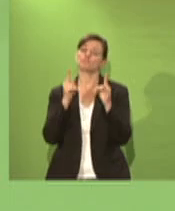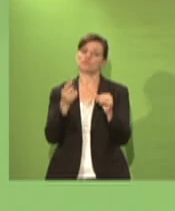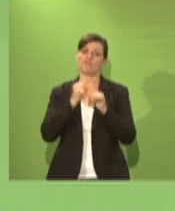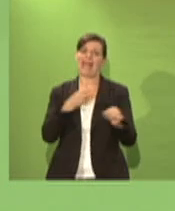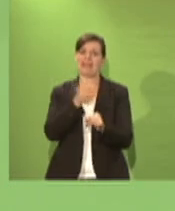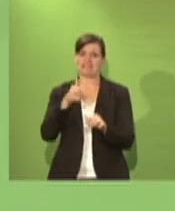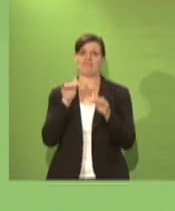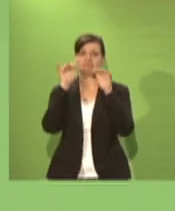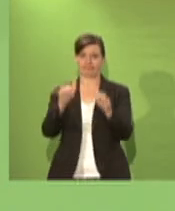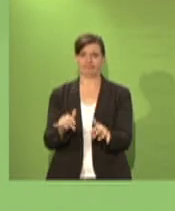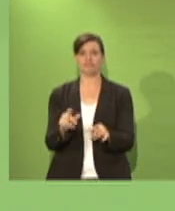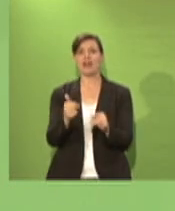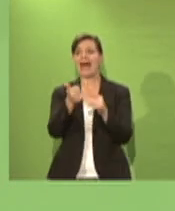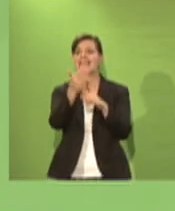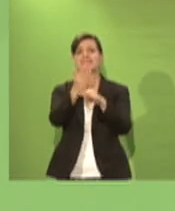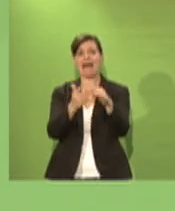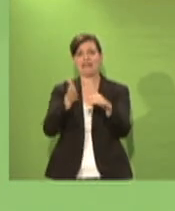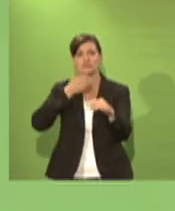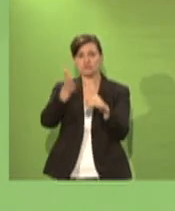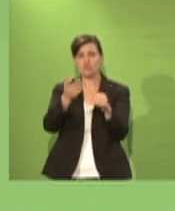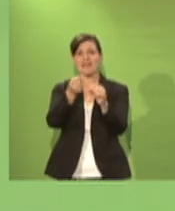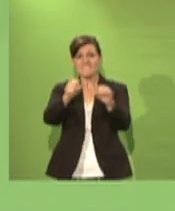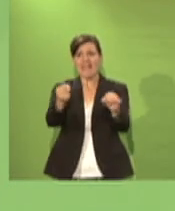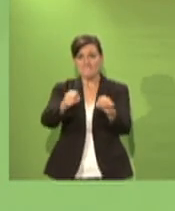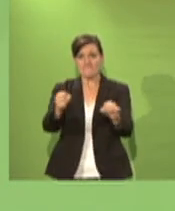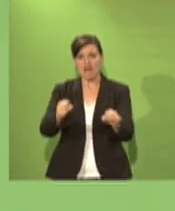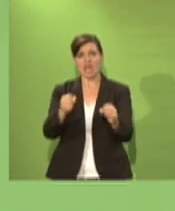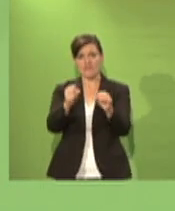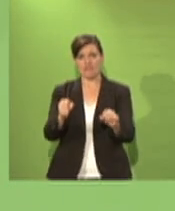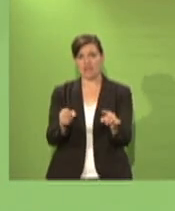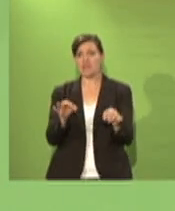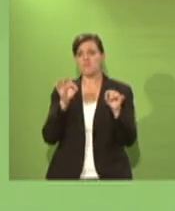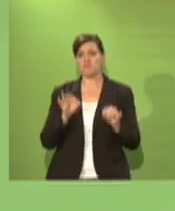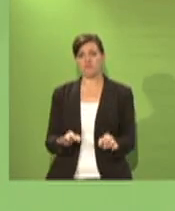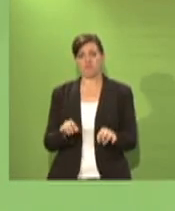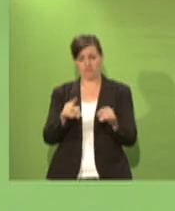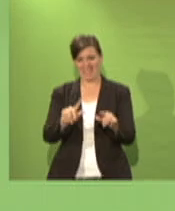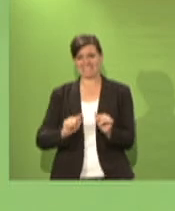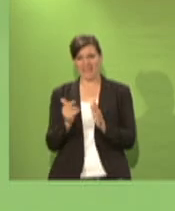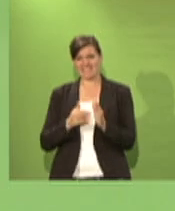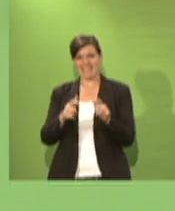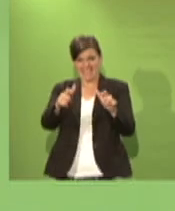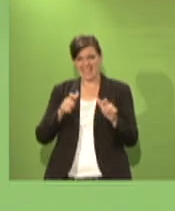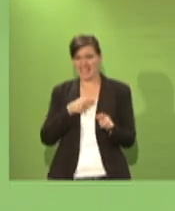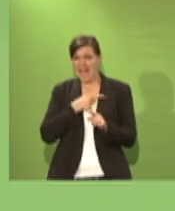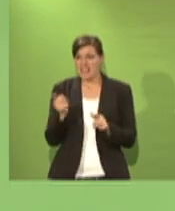Zug Plätze frei bleiben und gleichzeitig Menschen dicht gedrängt in der ersten Klasse wie in einer Sardinenbüchse stehen müssen.